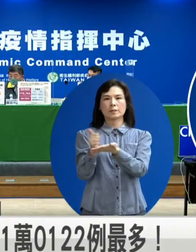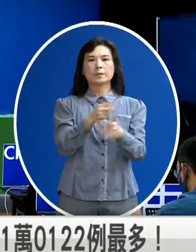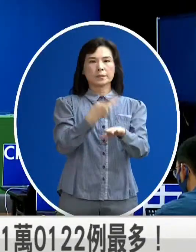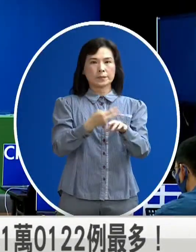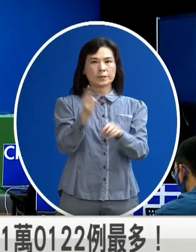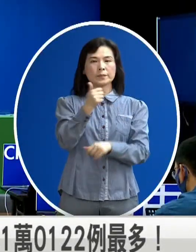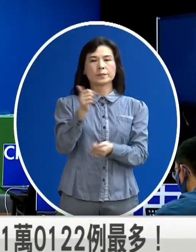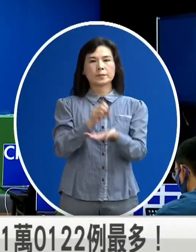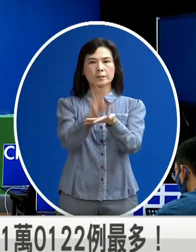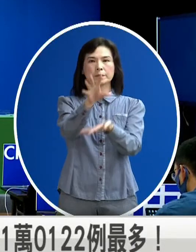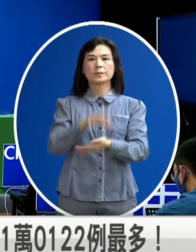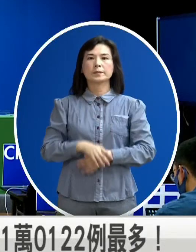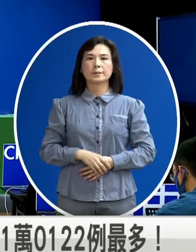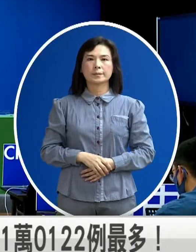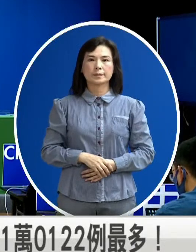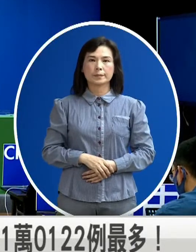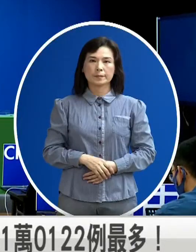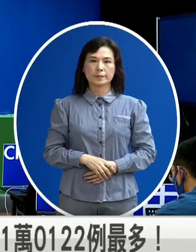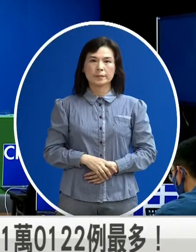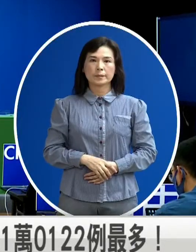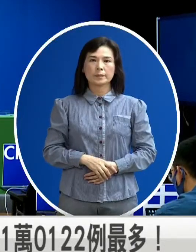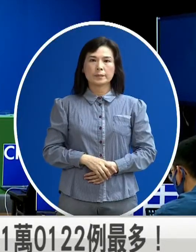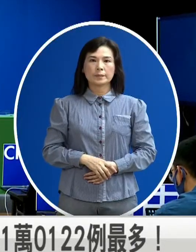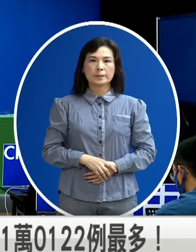做报告。